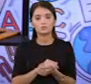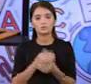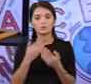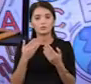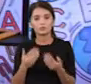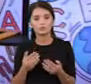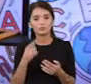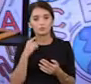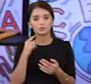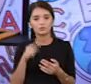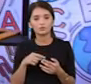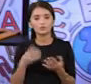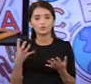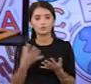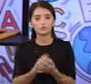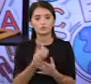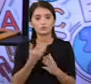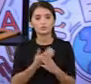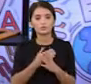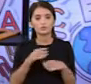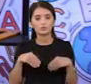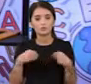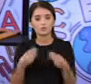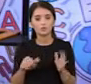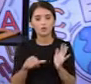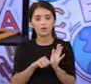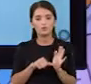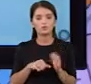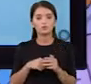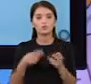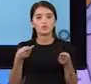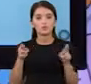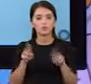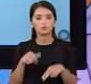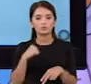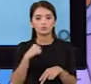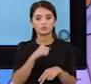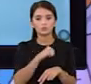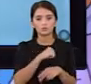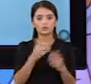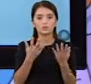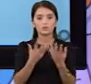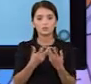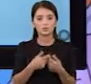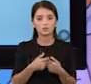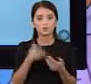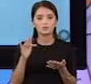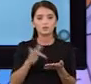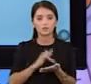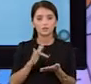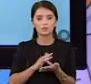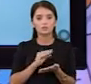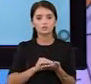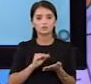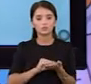Mana bu sonni ham topishda yordam beraman. Bu son 6. Qolganini o'zingiz hisoblab